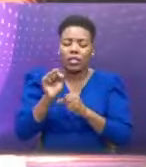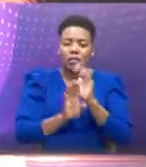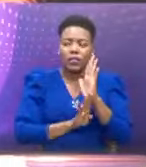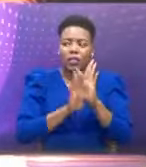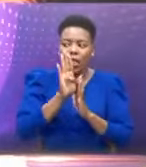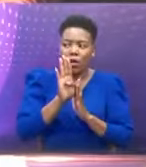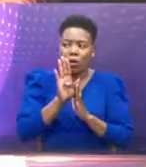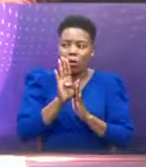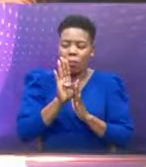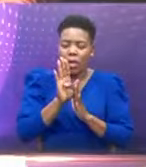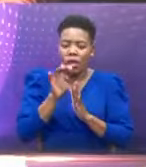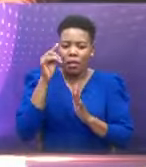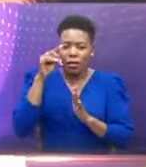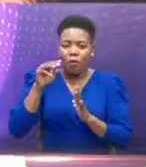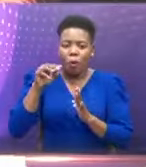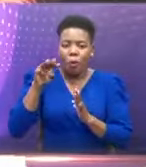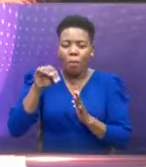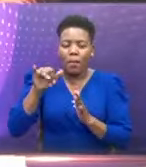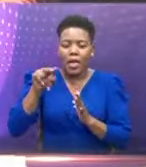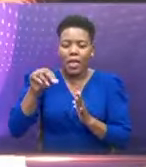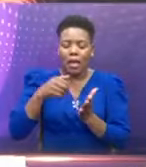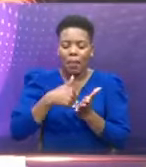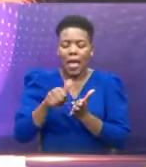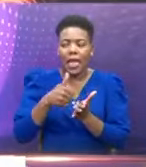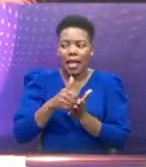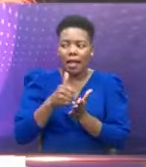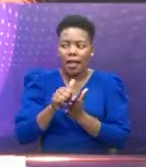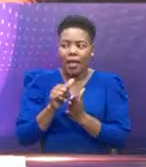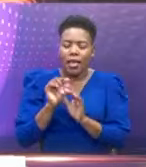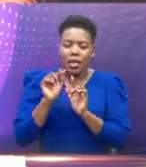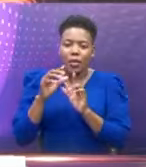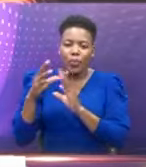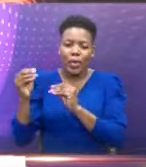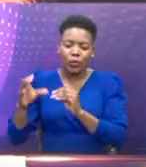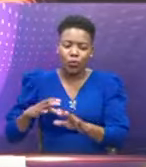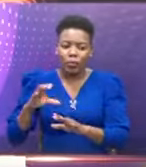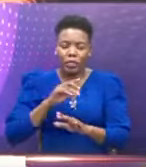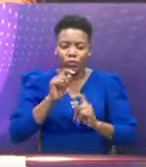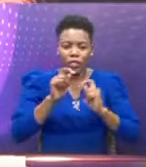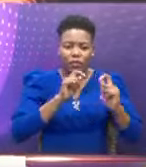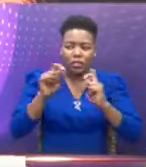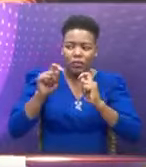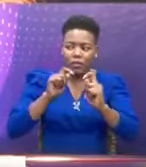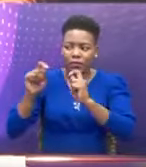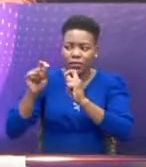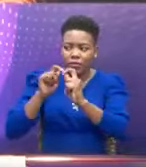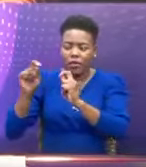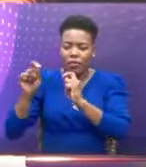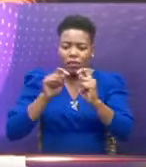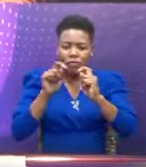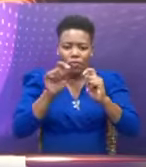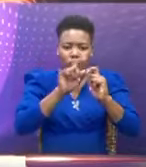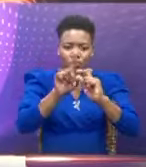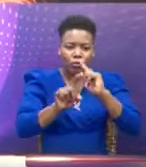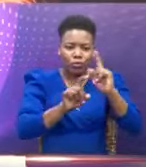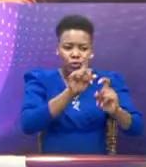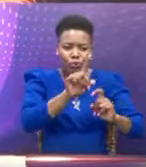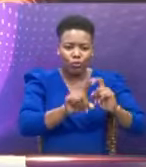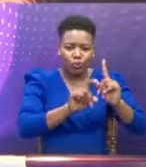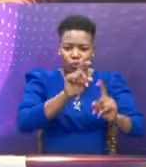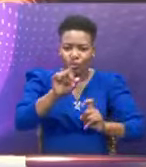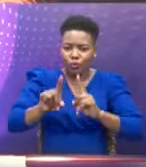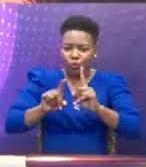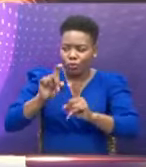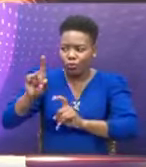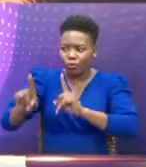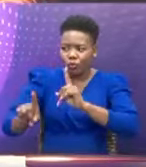e mwandu mag buo lowo kod alwora mag nam. Joho ochopo e nyim komiti mar od bura mondo mi none e wi lewo ma kamano. Kuoni